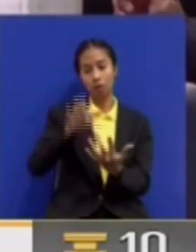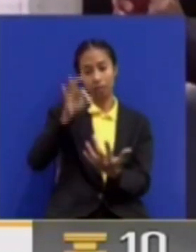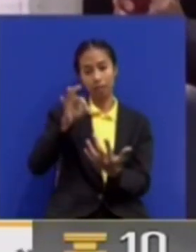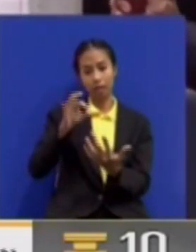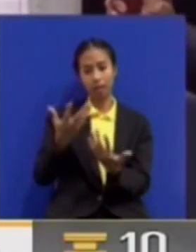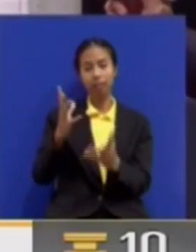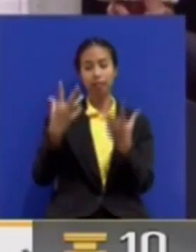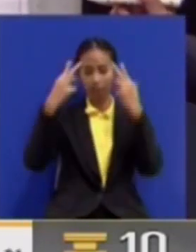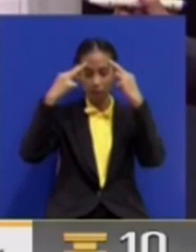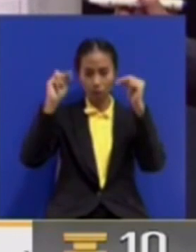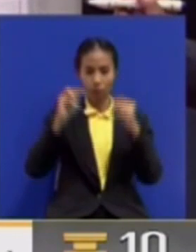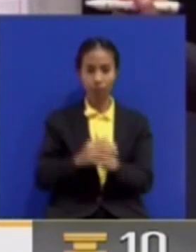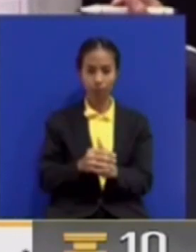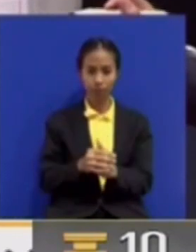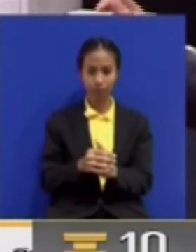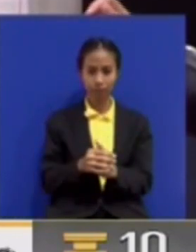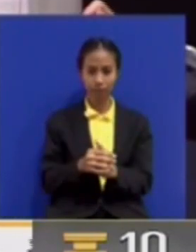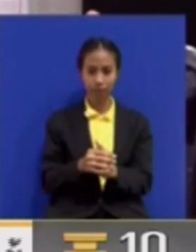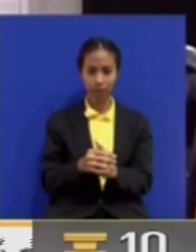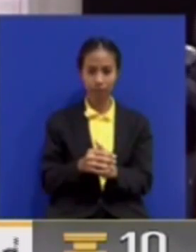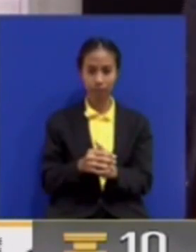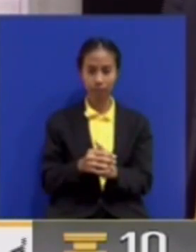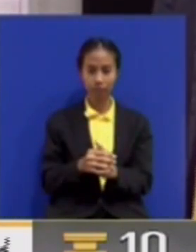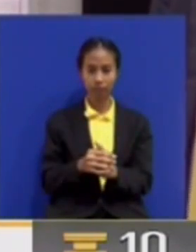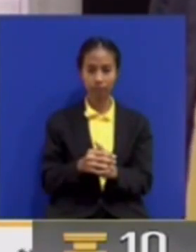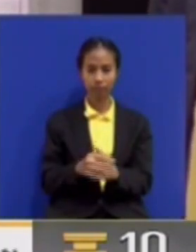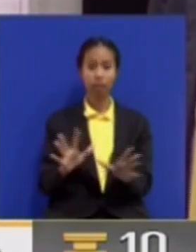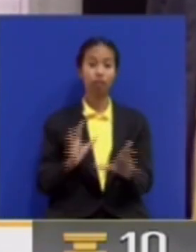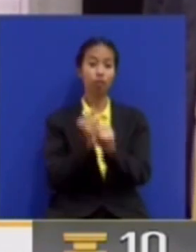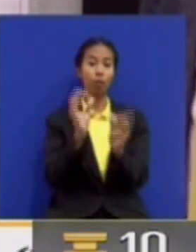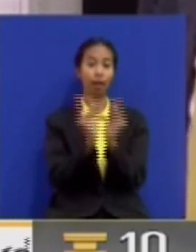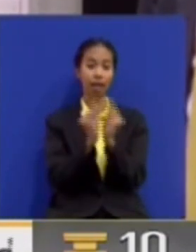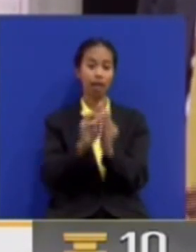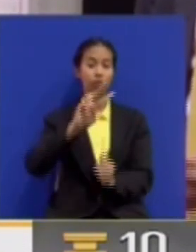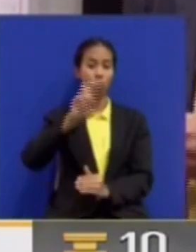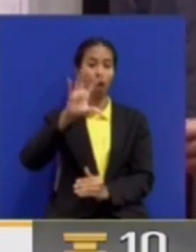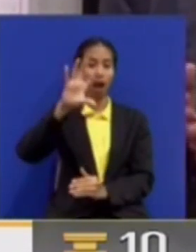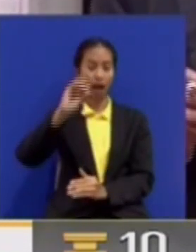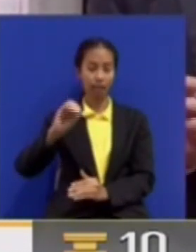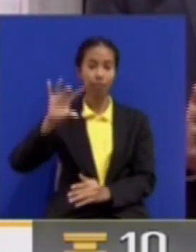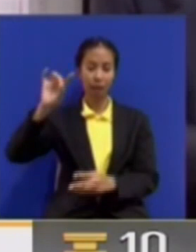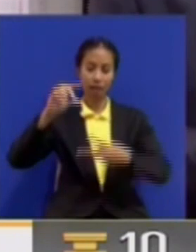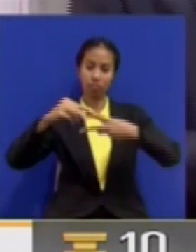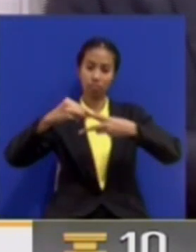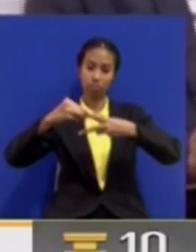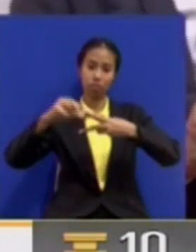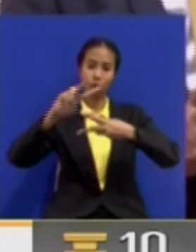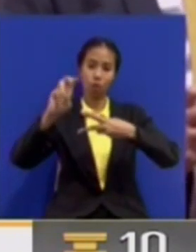ที่ช่องของคุณชวนแล้ว 252 258ค่ะพี่โส ฮะ 258ค่ะ 258นะ258